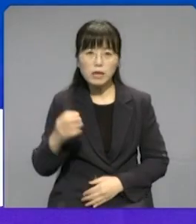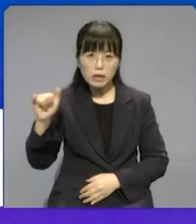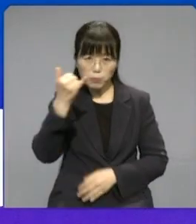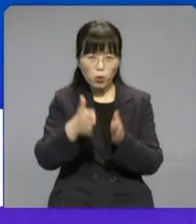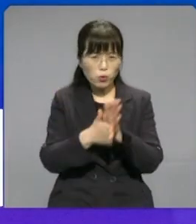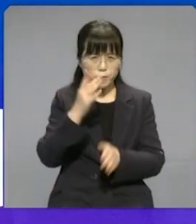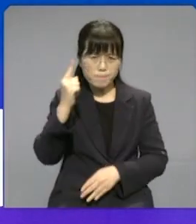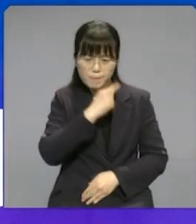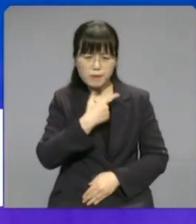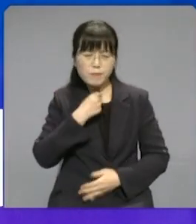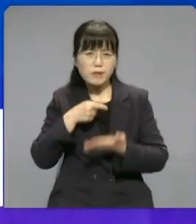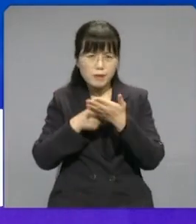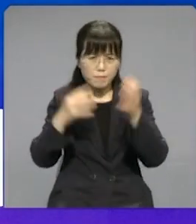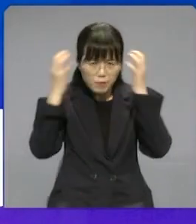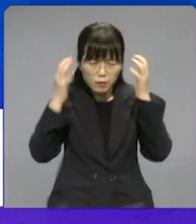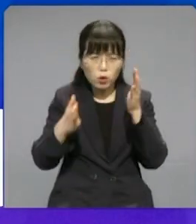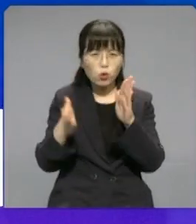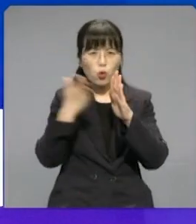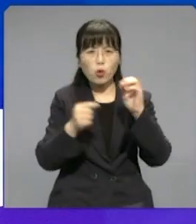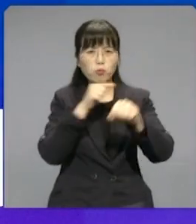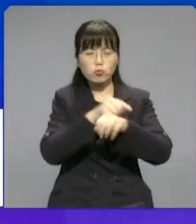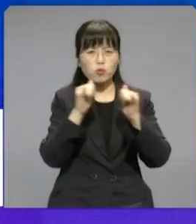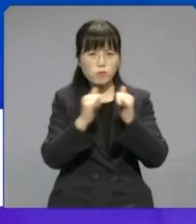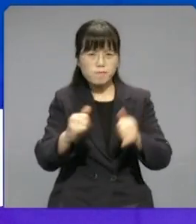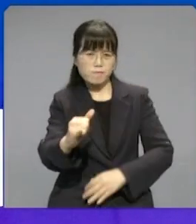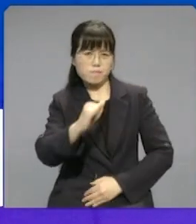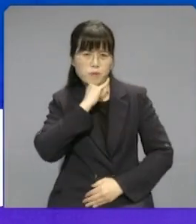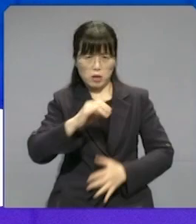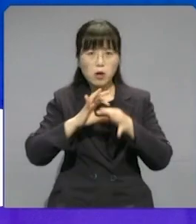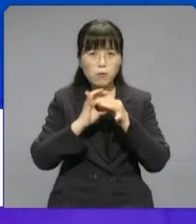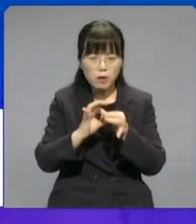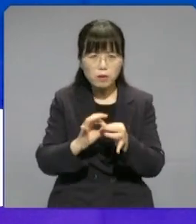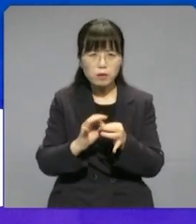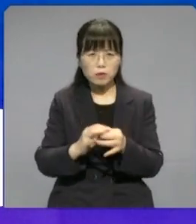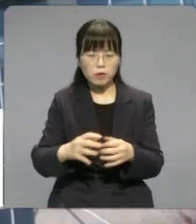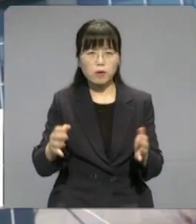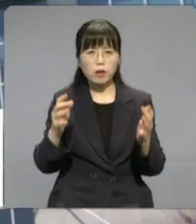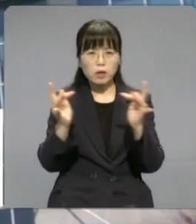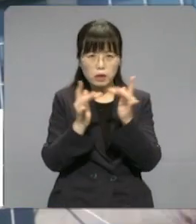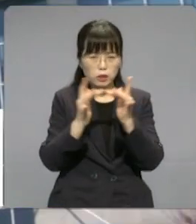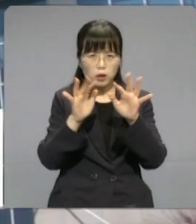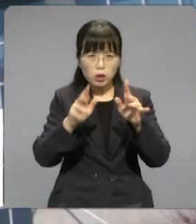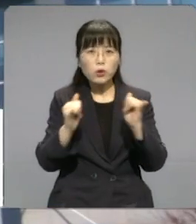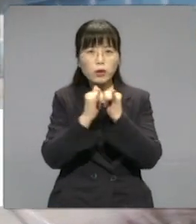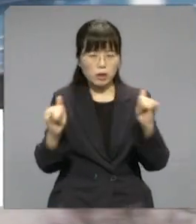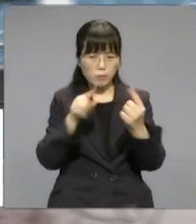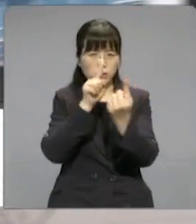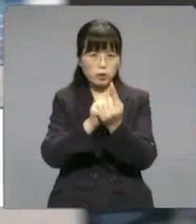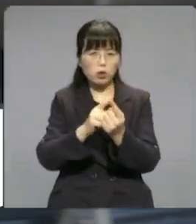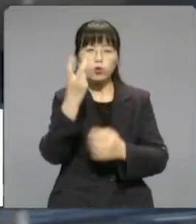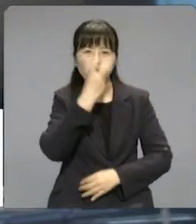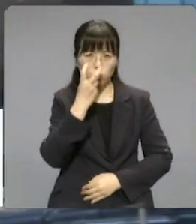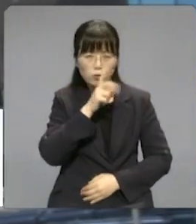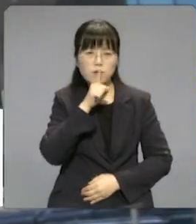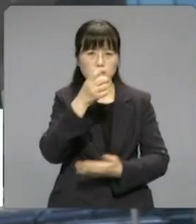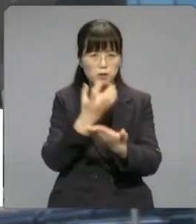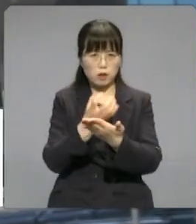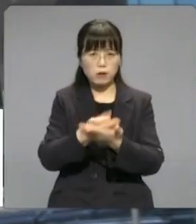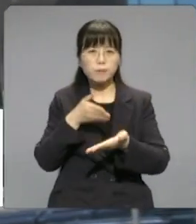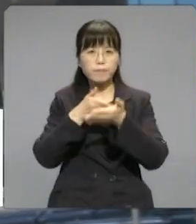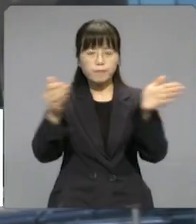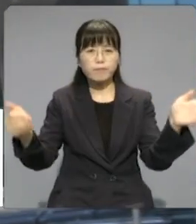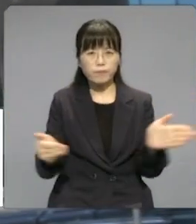김포시가 악성 민원에 시달리던 공무원이 극단적 선택을 한 것과 관련해 누리꾼을 대상으로 경찰에 수사 의뢰서를